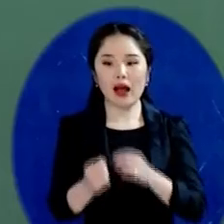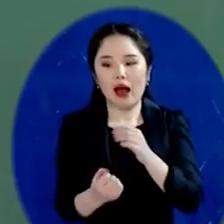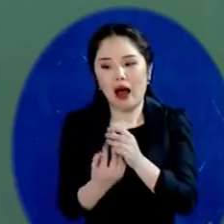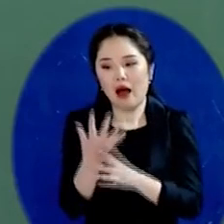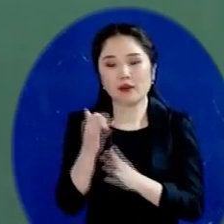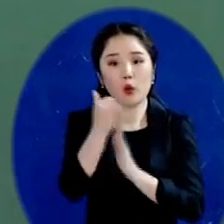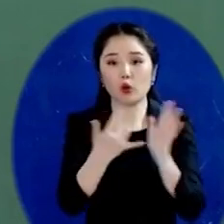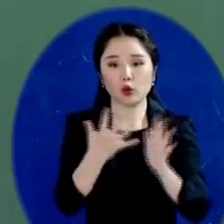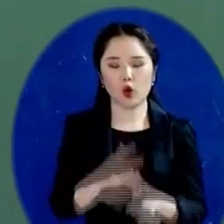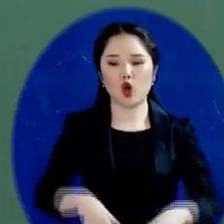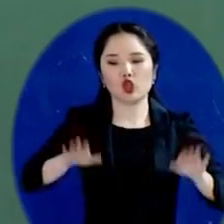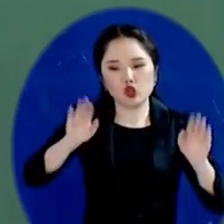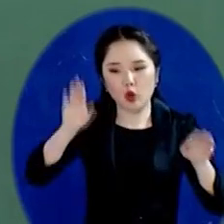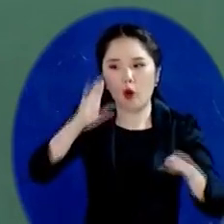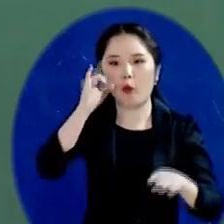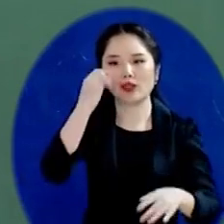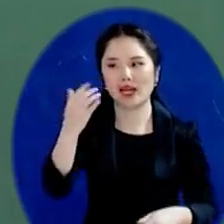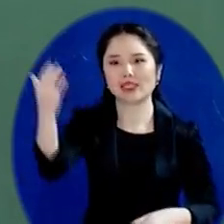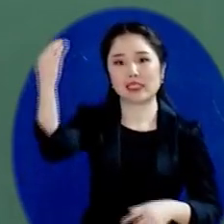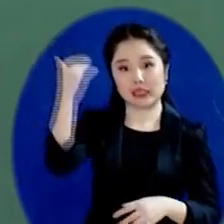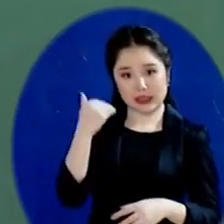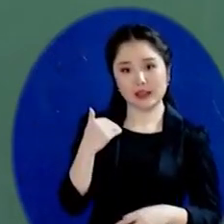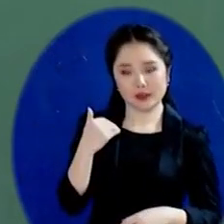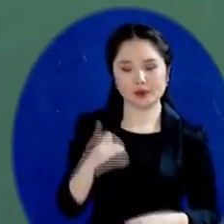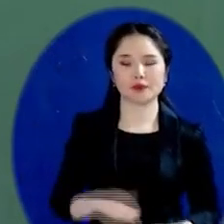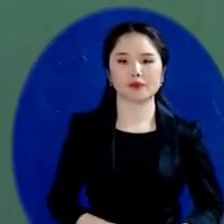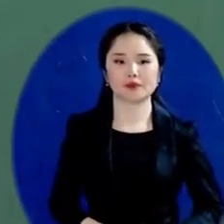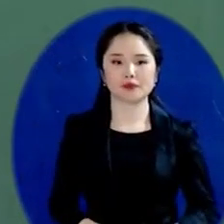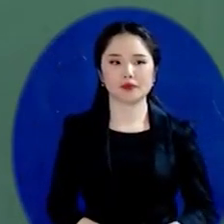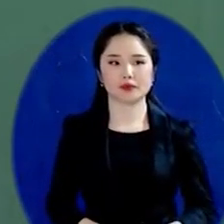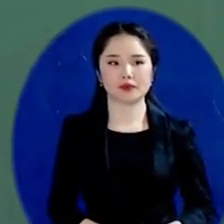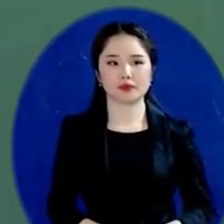Хаврын улиралд усны шувууд ирж